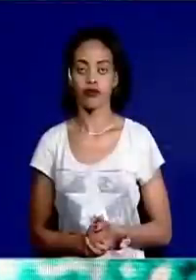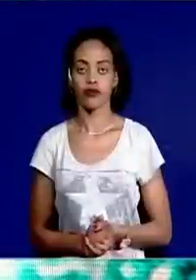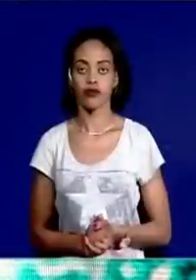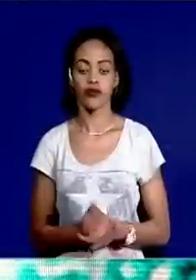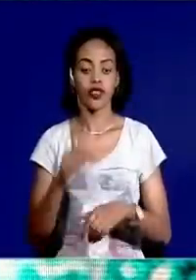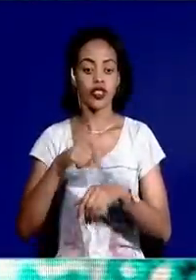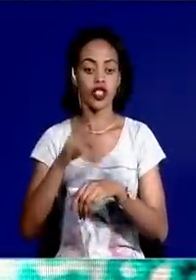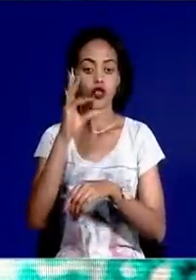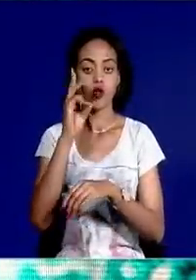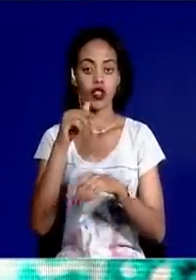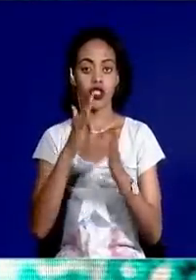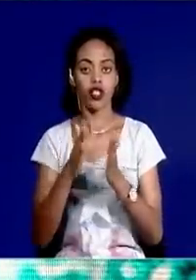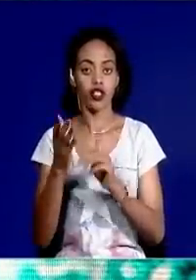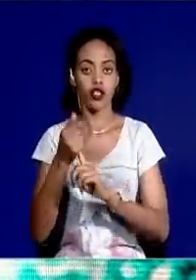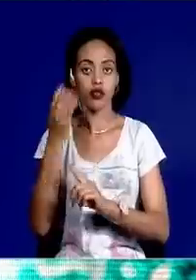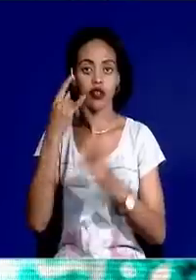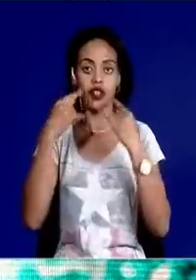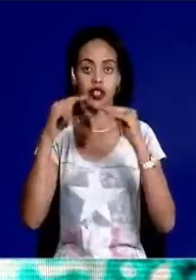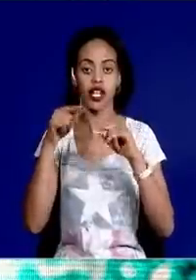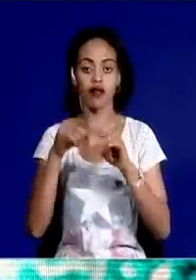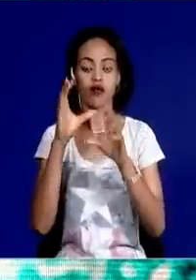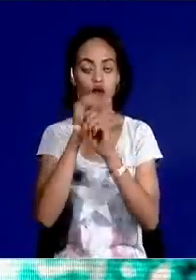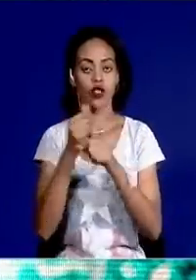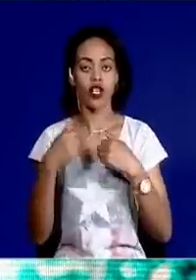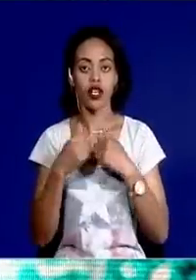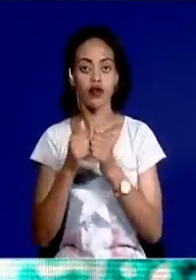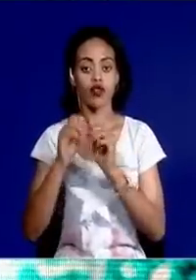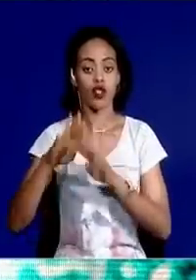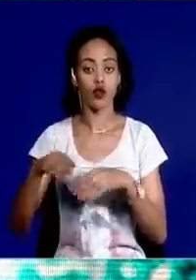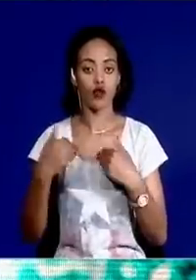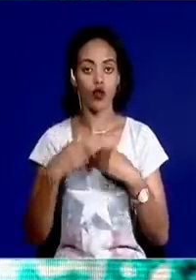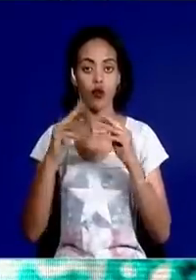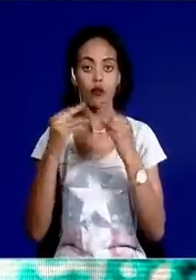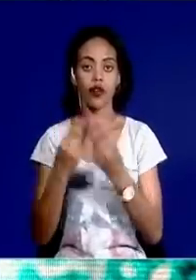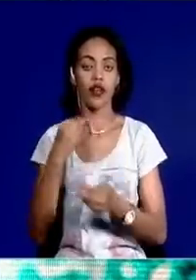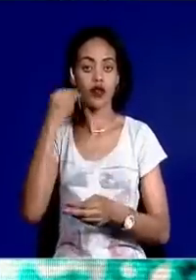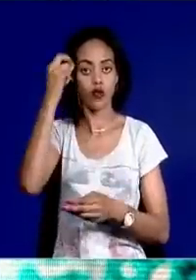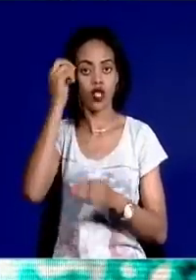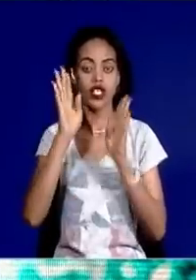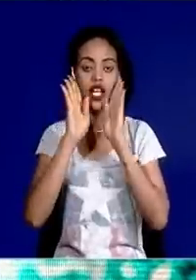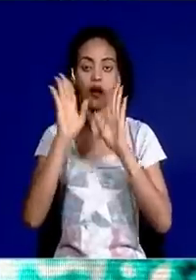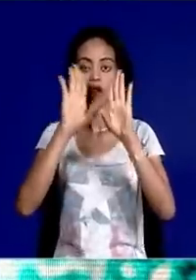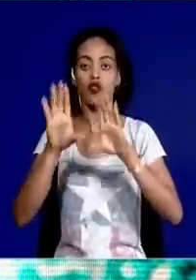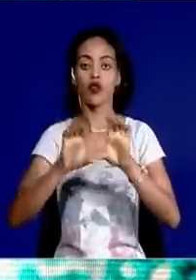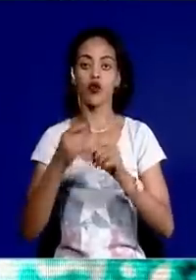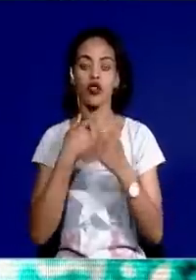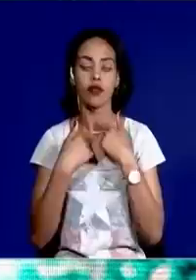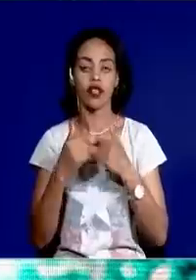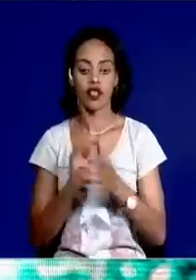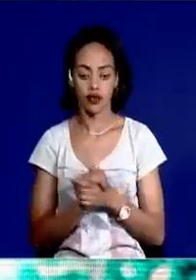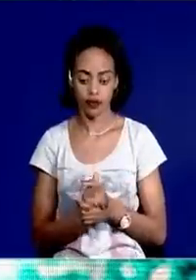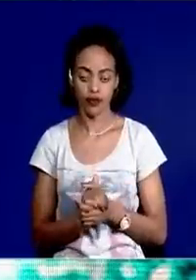نسعت شوعت زدالة نزينا مسنا دونا أبز زازي من لنا مزترف من لوات تلفزيون دمتي أنا بروح على سنبت خنلكم تمنينا لنا